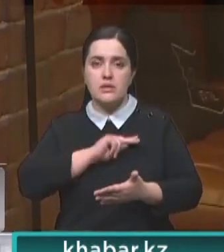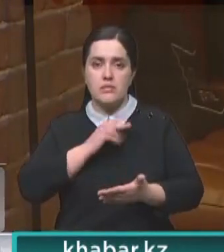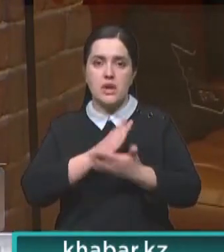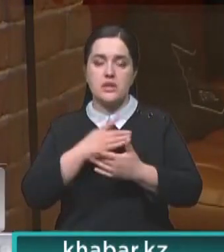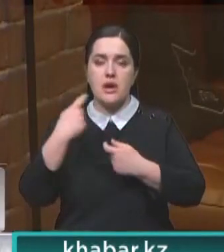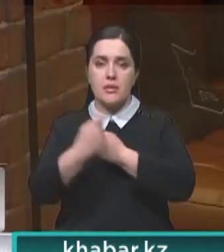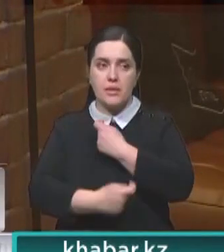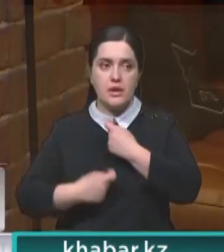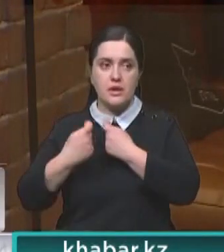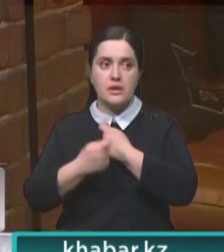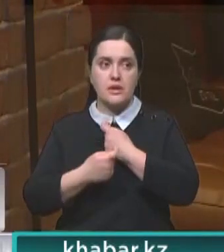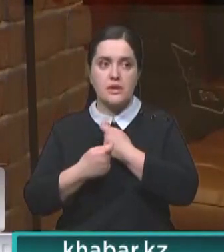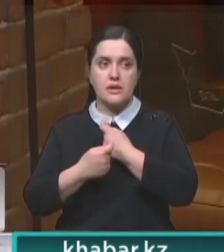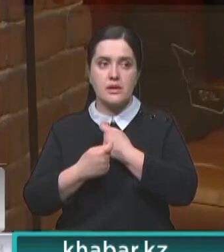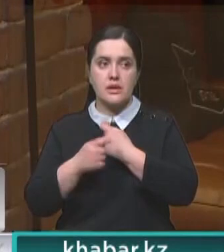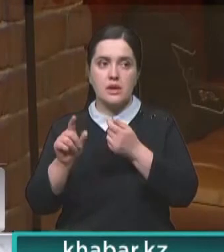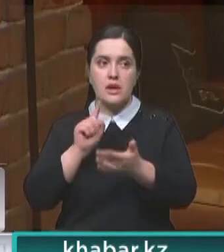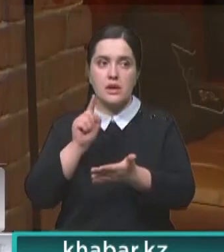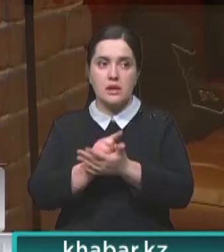материал, то тогда, конечно,